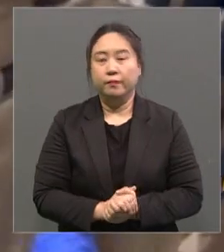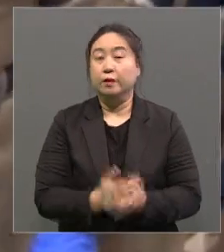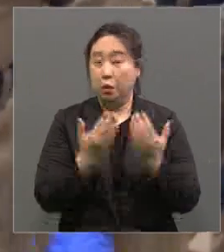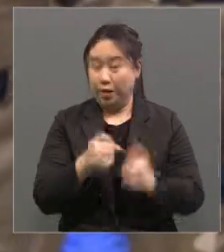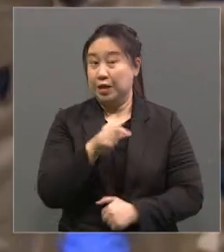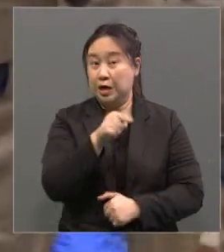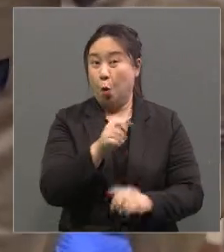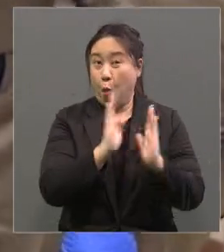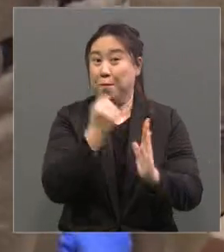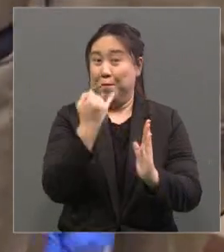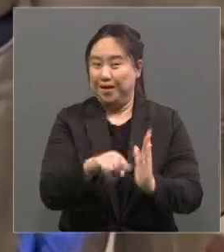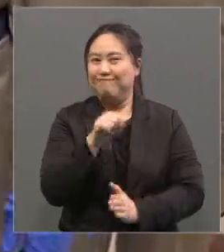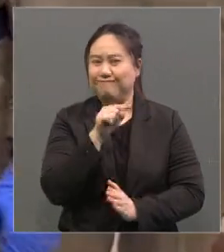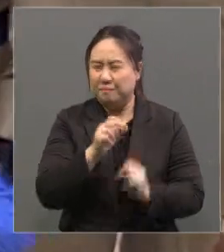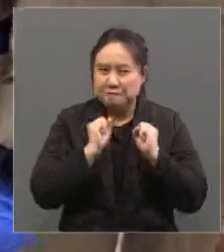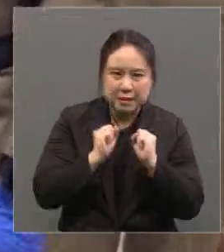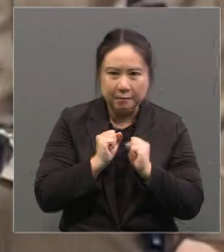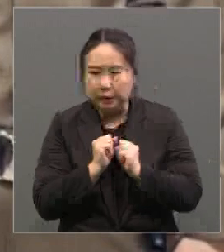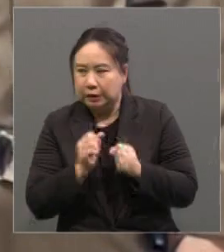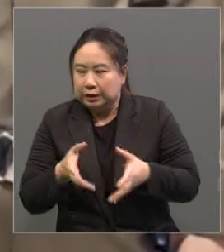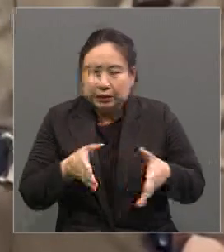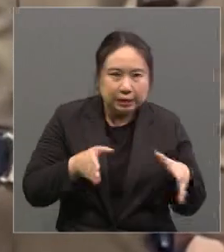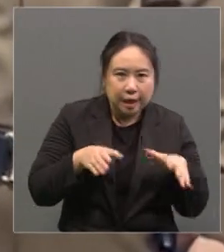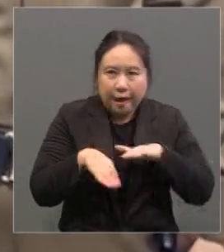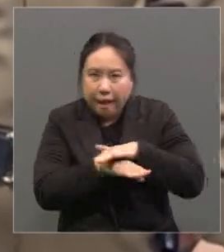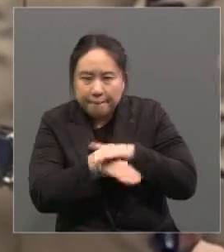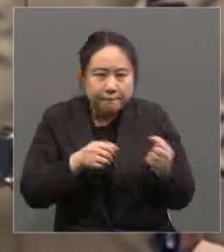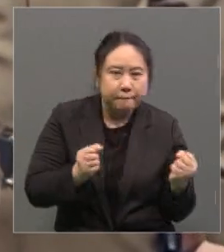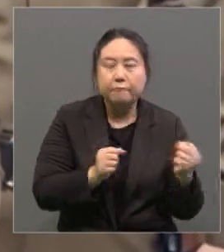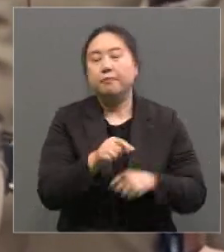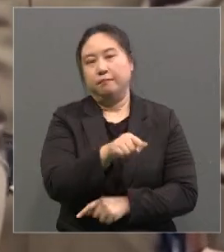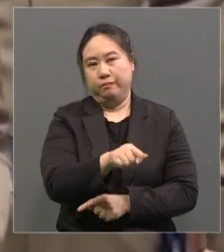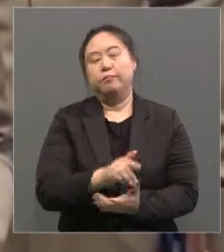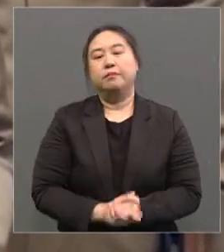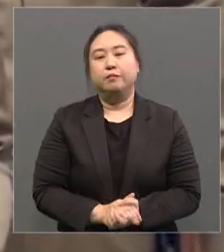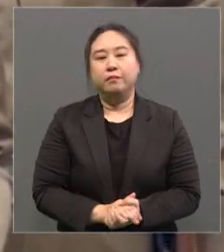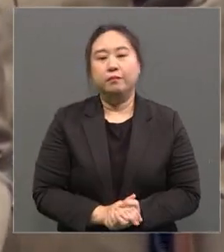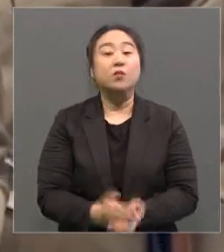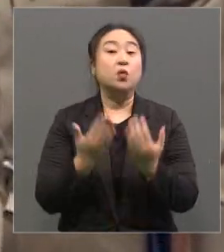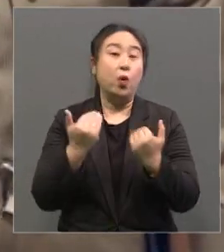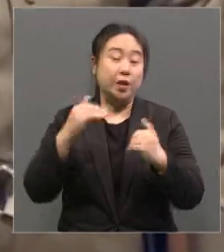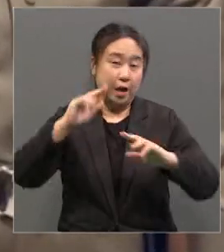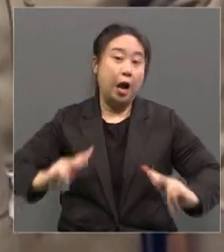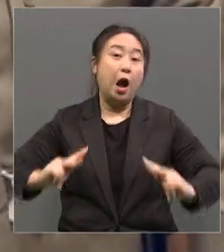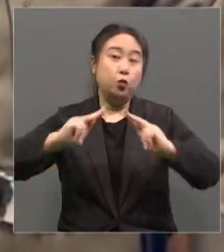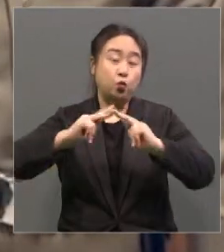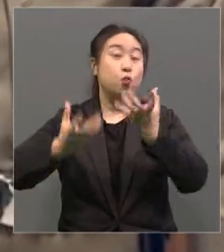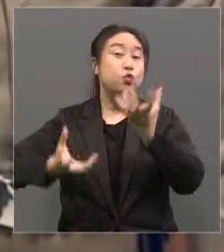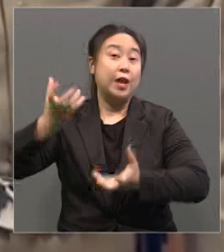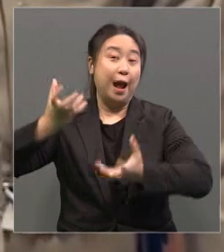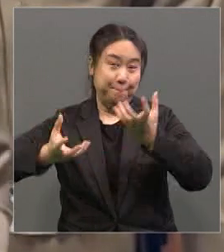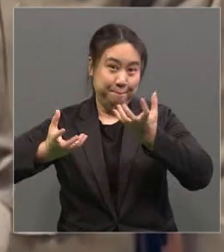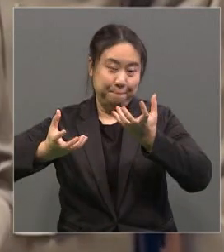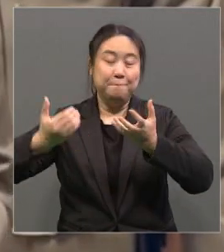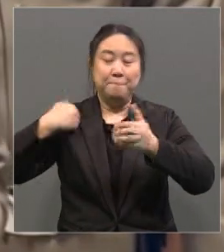ก็พยายามจะหาทางหลบเลี่ยงนะดังนั้นในส่วนของกระทรวงยุติธรรมที่มีสำนักงานปป